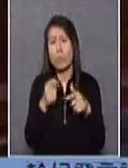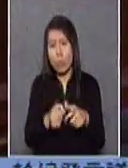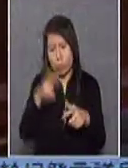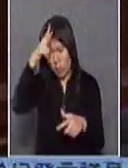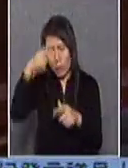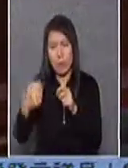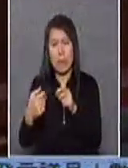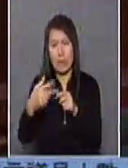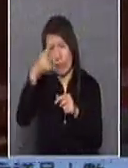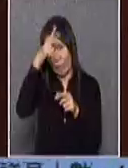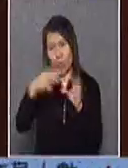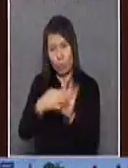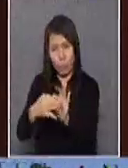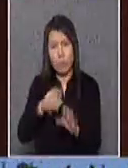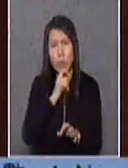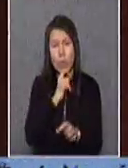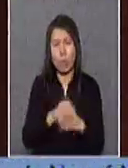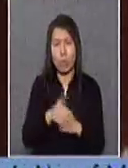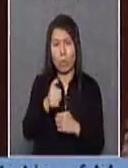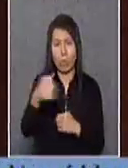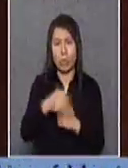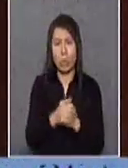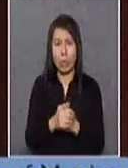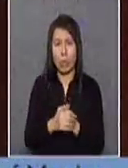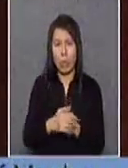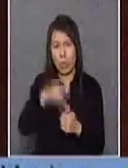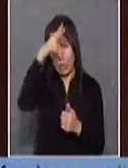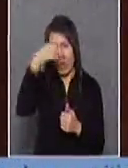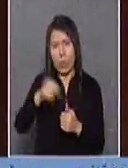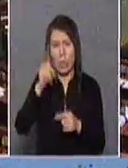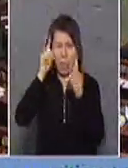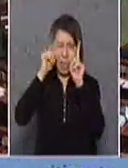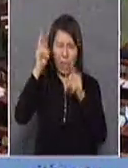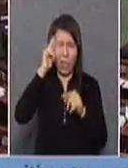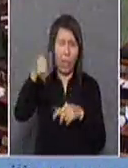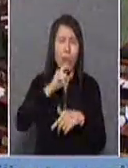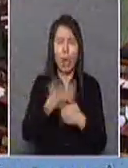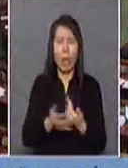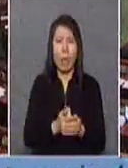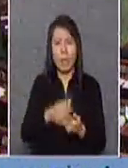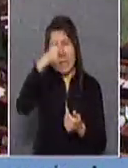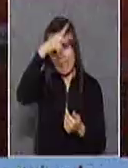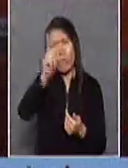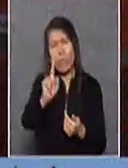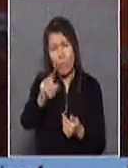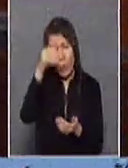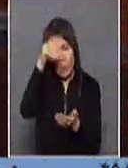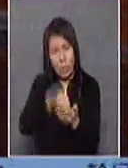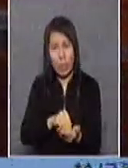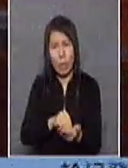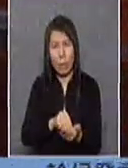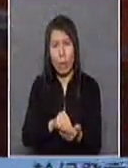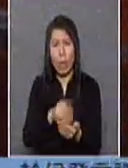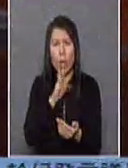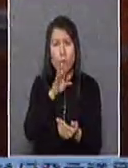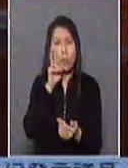繫。多謝主席。 即局長係痴人說夢，我問佢政府點樣確保啊？佢頭先講完成